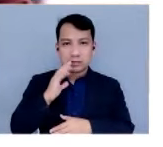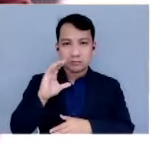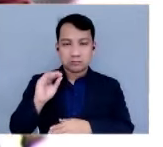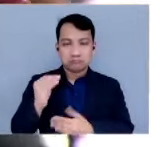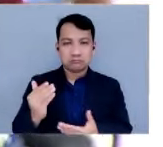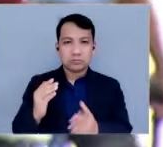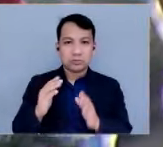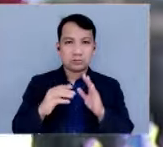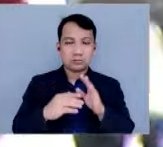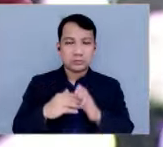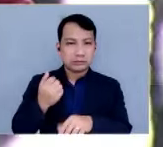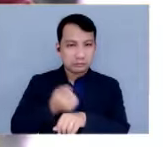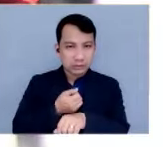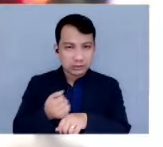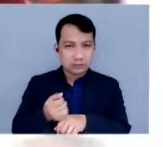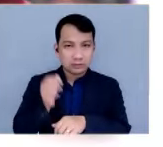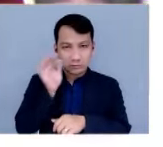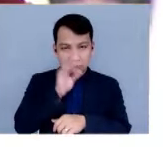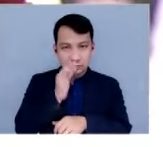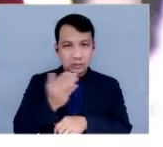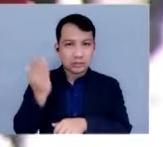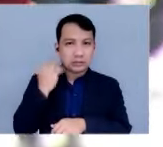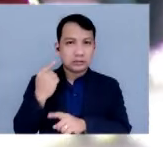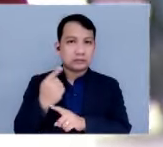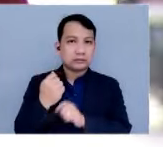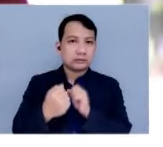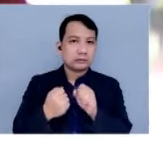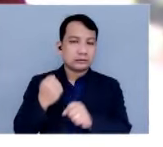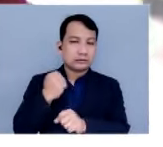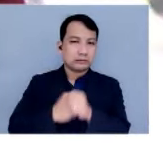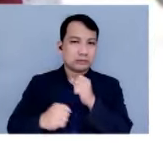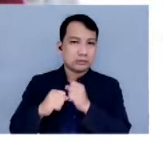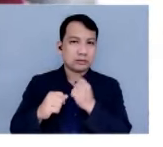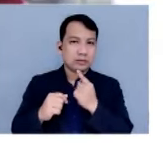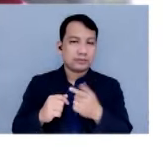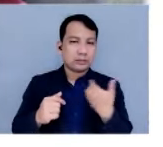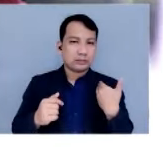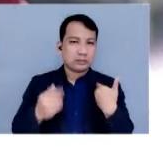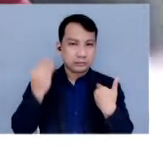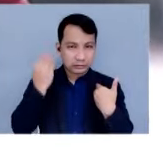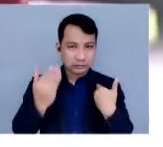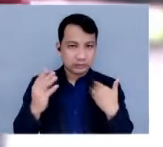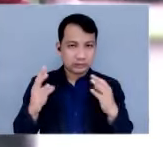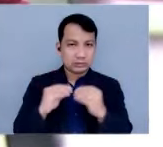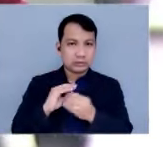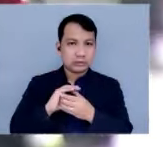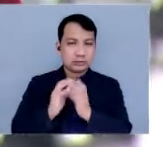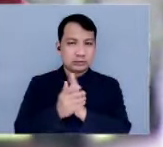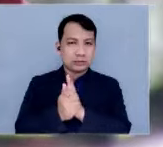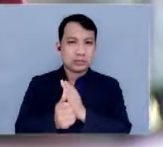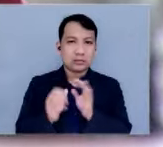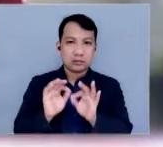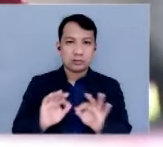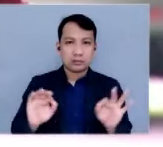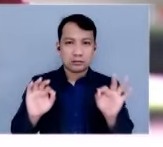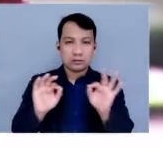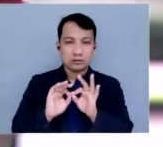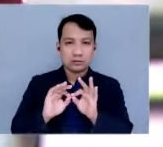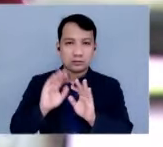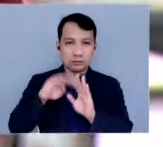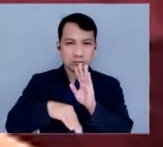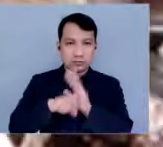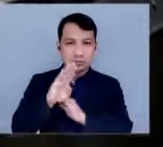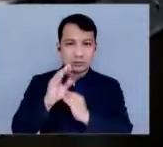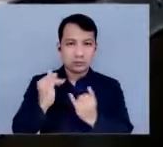pasakit sa maraming Pilipino nitong mga nakaraang taon pero mukhang hindi ganito ang inaasahan ng mga eksperto lalong-lalo na sa inflation rate ngayong